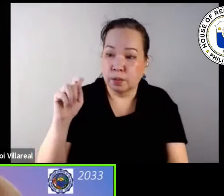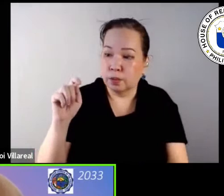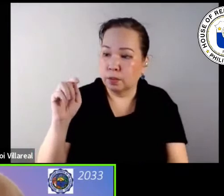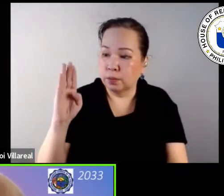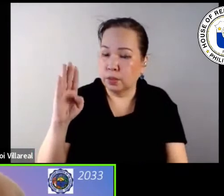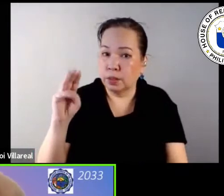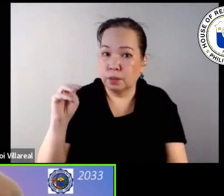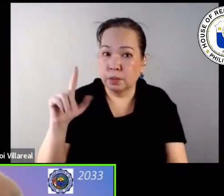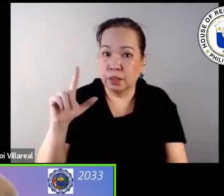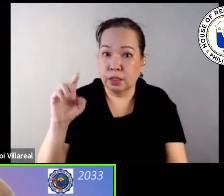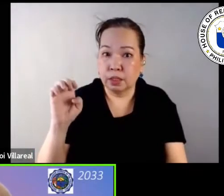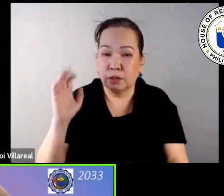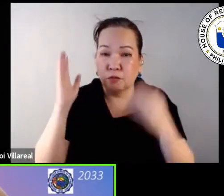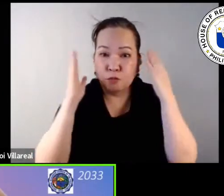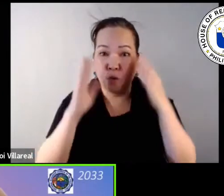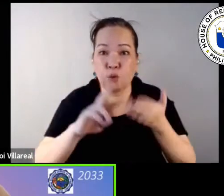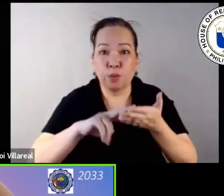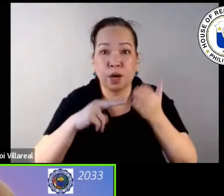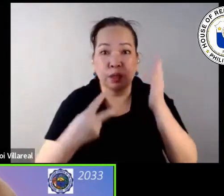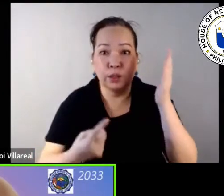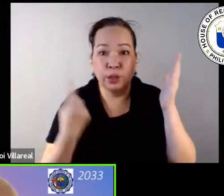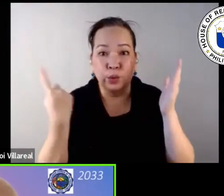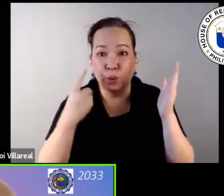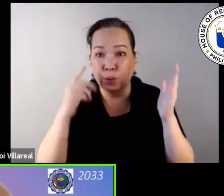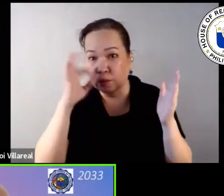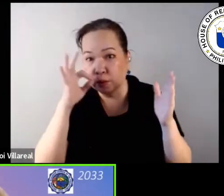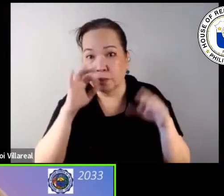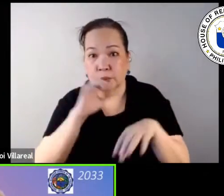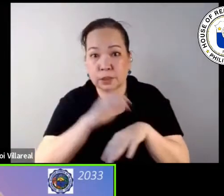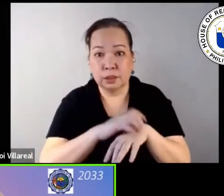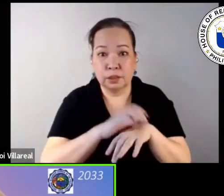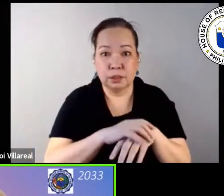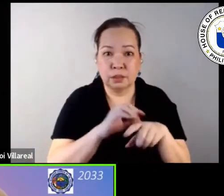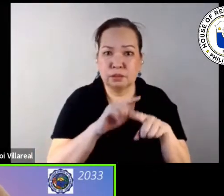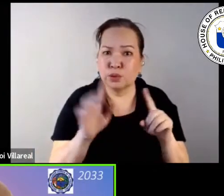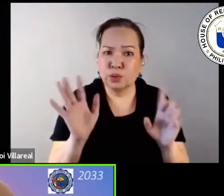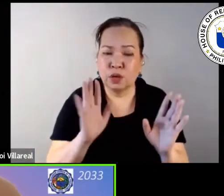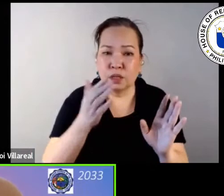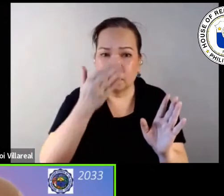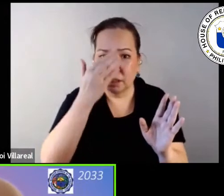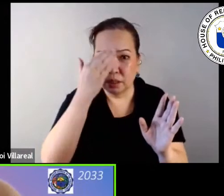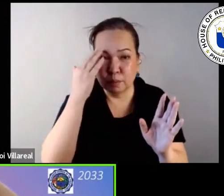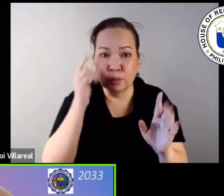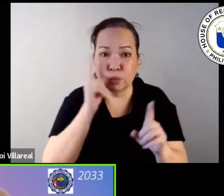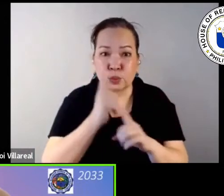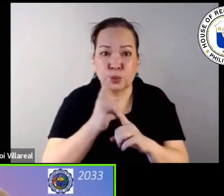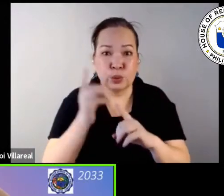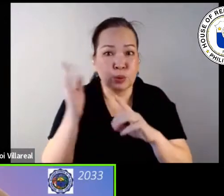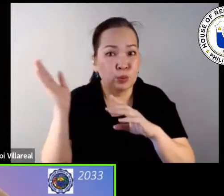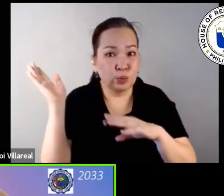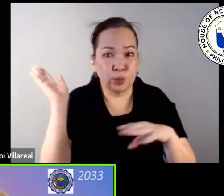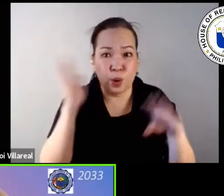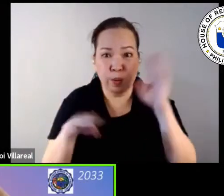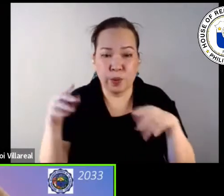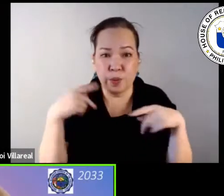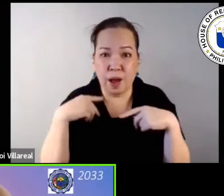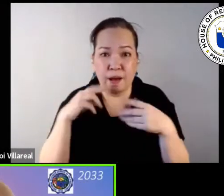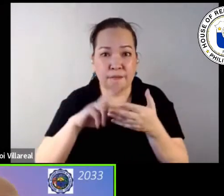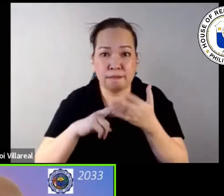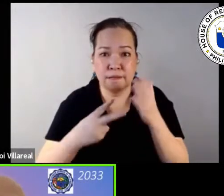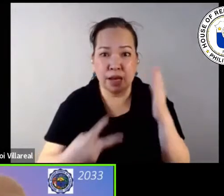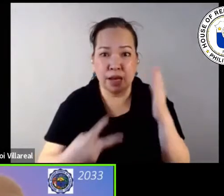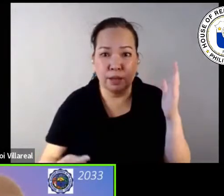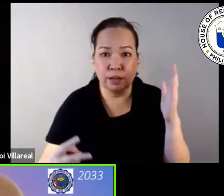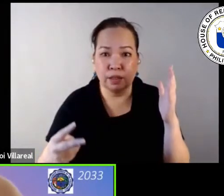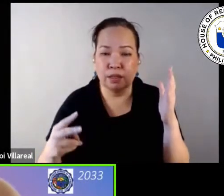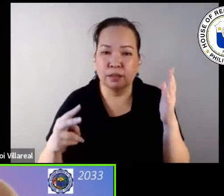sa bilingual education. Wag po nating kalimutan yung malaking problema sa bilingual education. Ano po? Ako